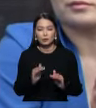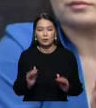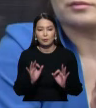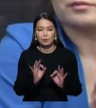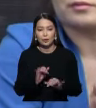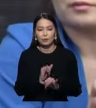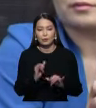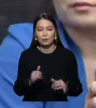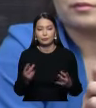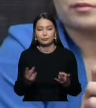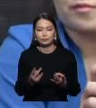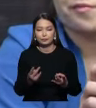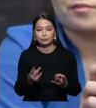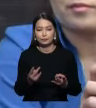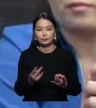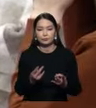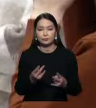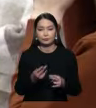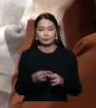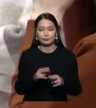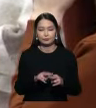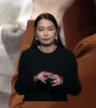пищевые привычки у детей, как правило, формируются до 5 лет.